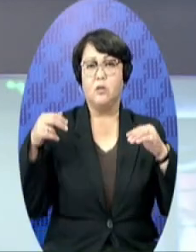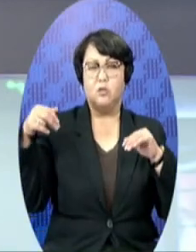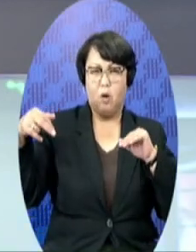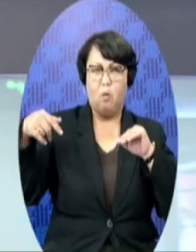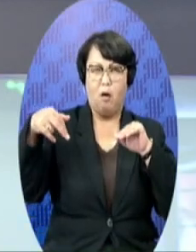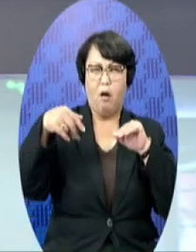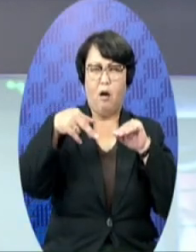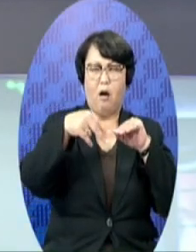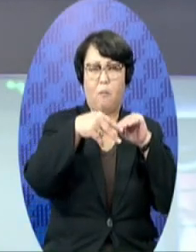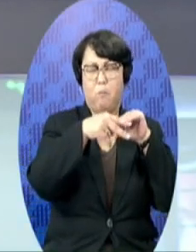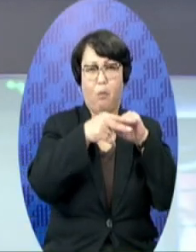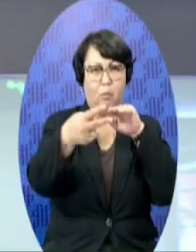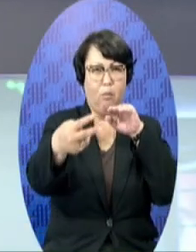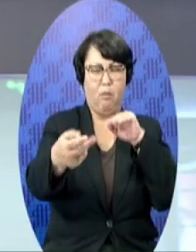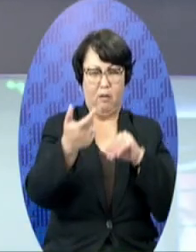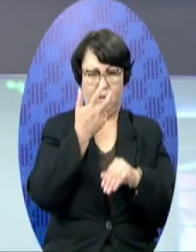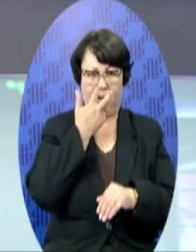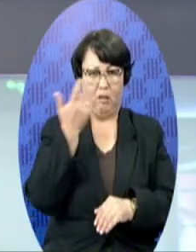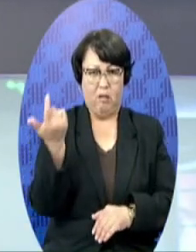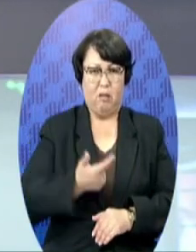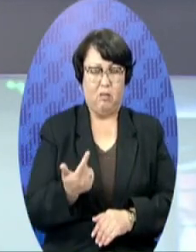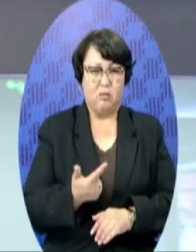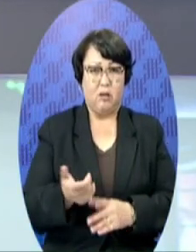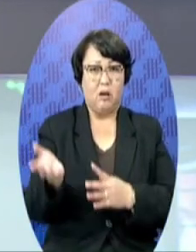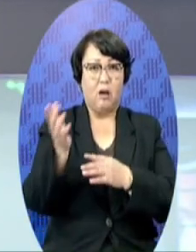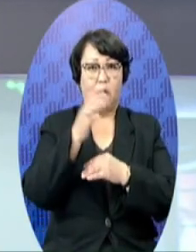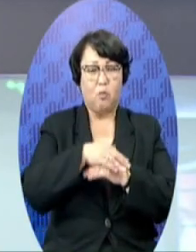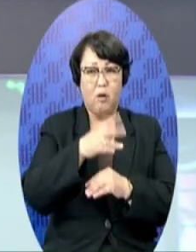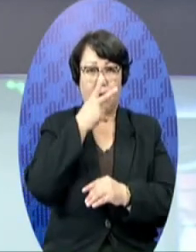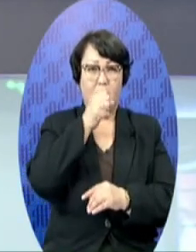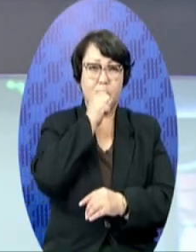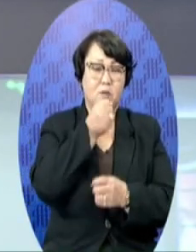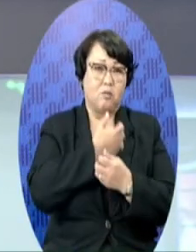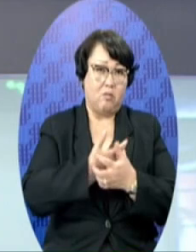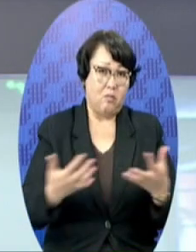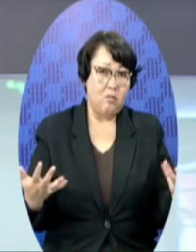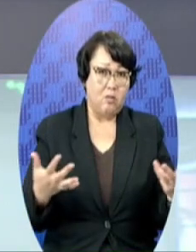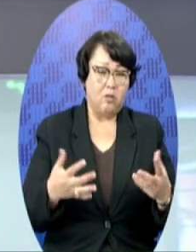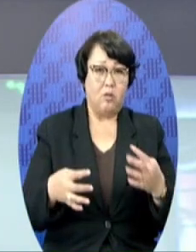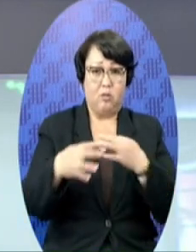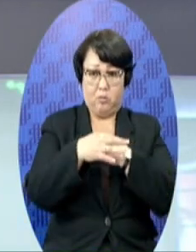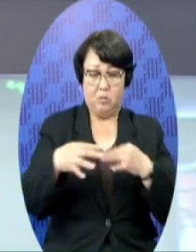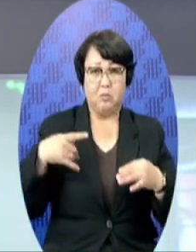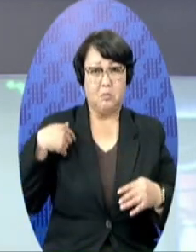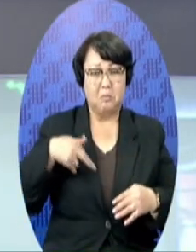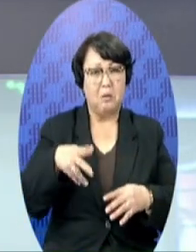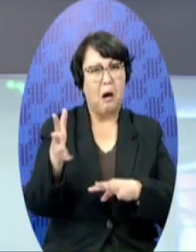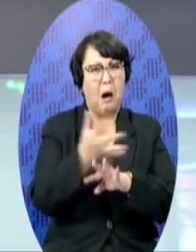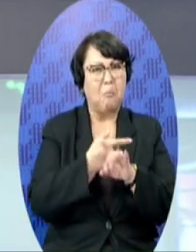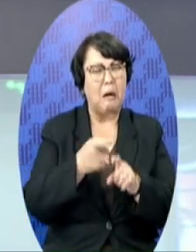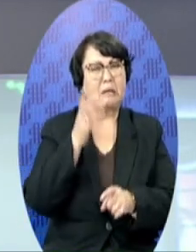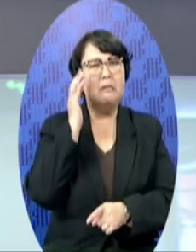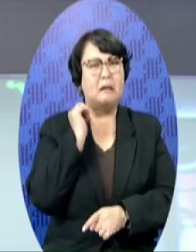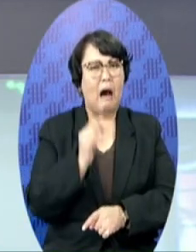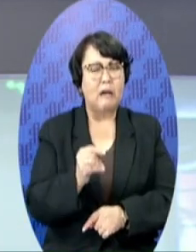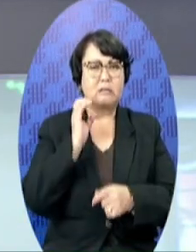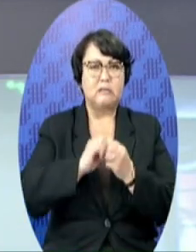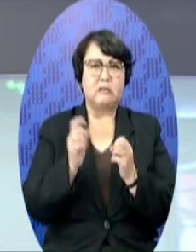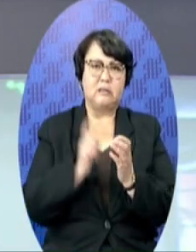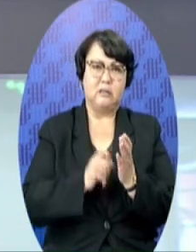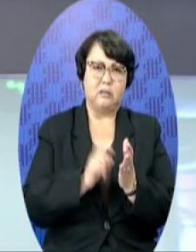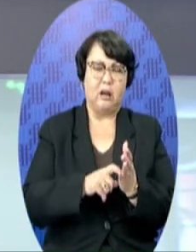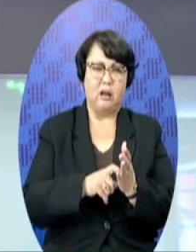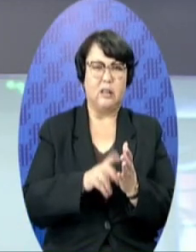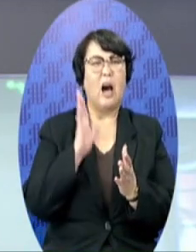зорчигч гарцаар гарч байгаад одоо амиа алддаг харамсалтай тохиолдол олон байна. Тиймээс явган зорчигчийн аюулгүй байдлыг хангахад ямар зохицуулт шаардлагатай байгааг